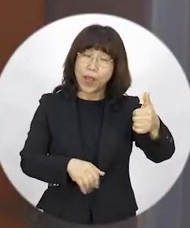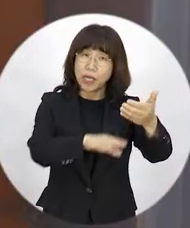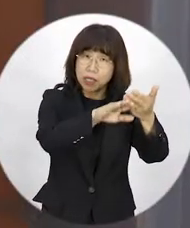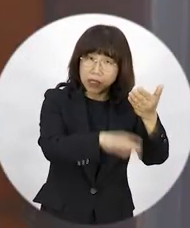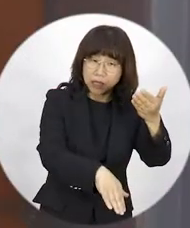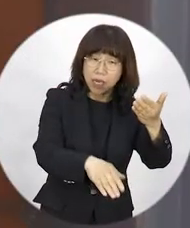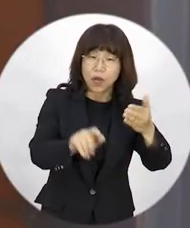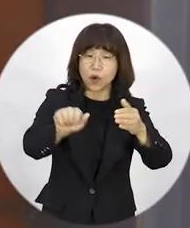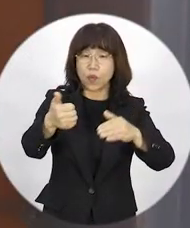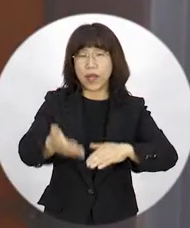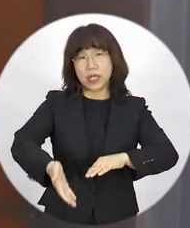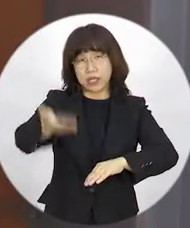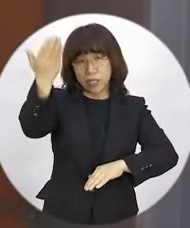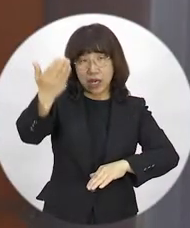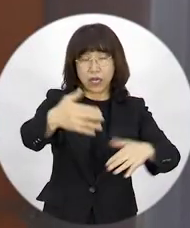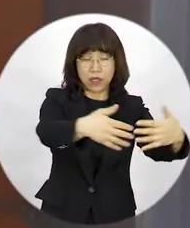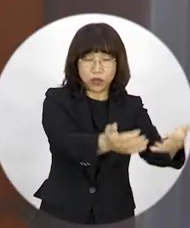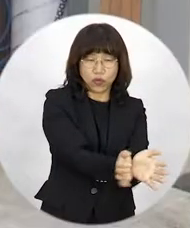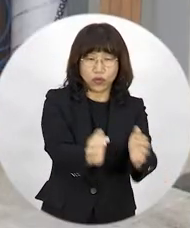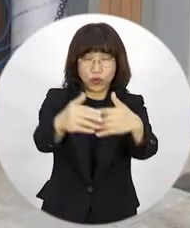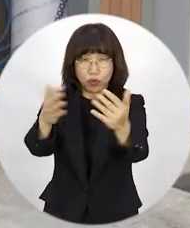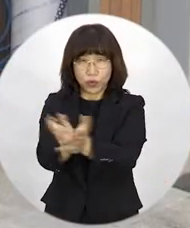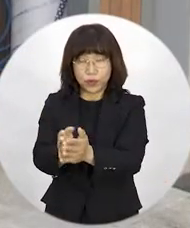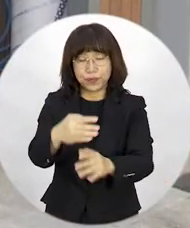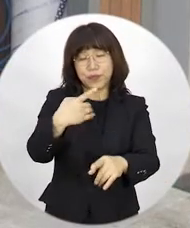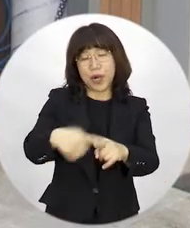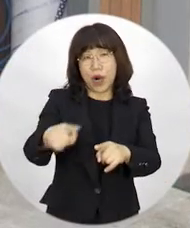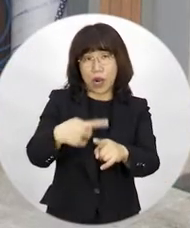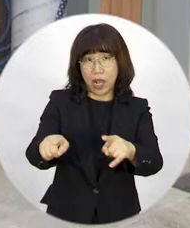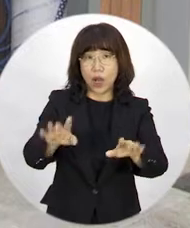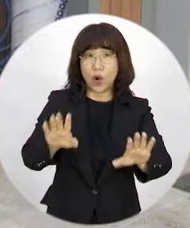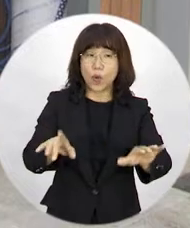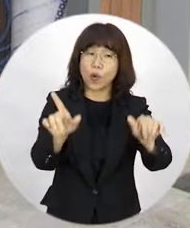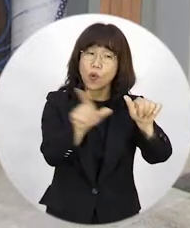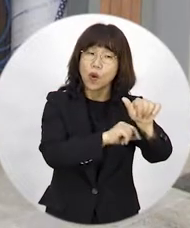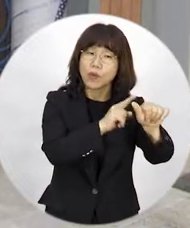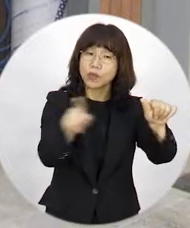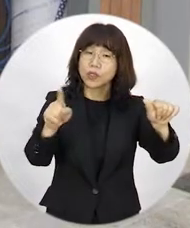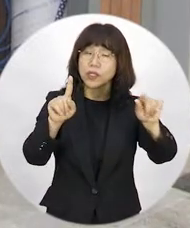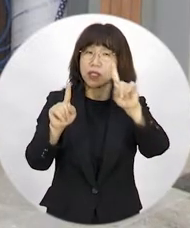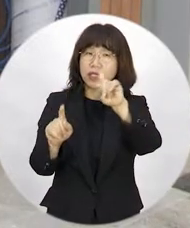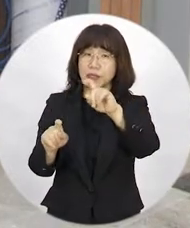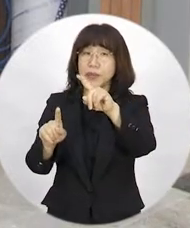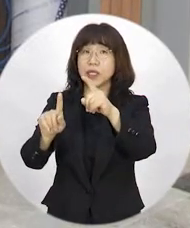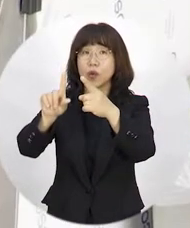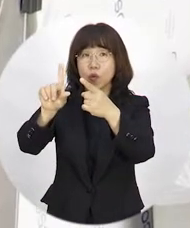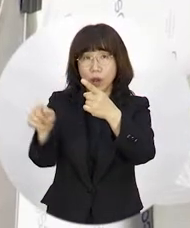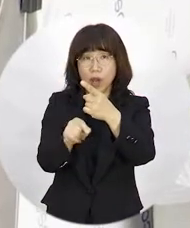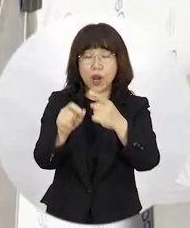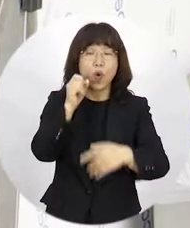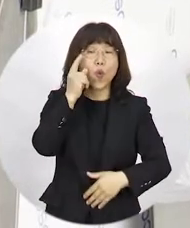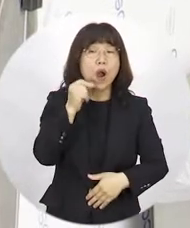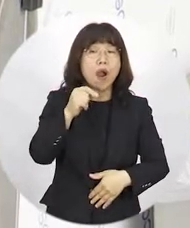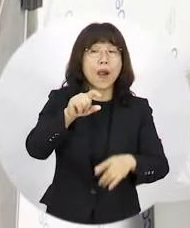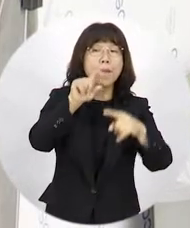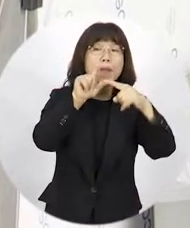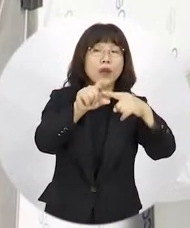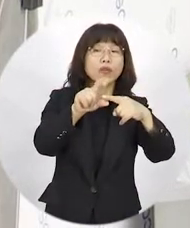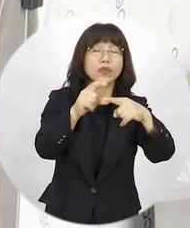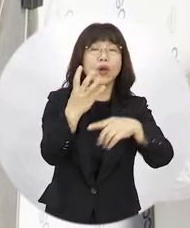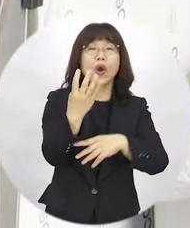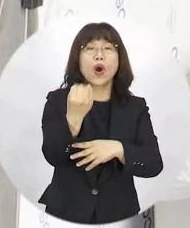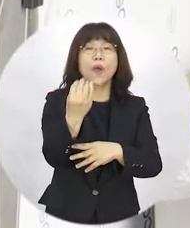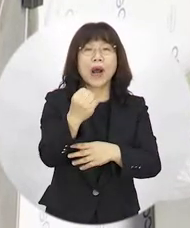미만과 500가구 이상 두 그룹으로 나눠 평가가 진행됩니다. 올해 5월부터 11월까지의 월평균